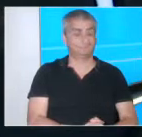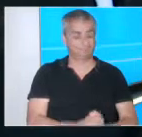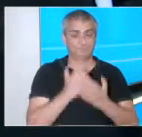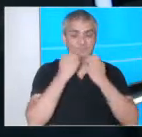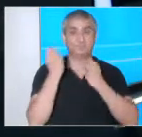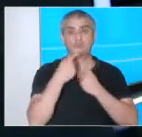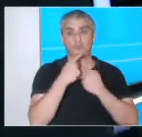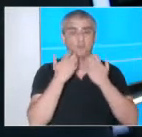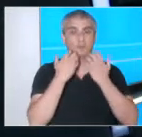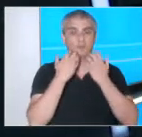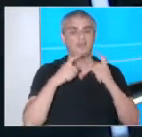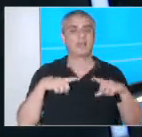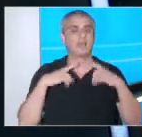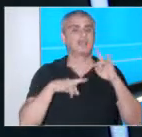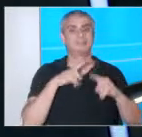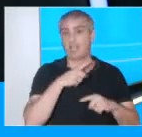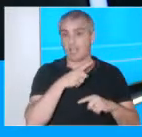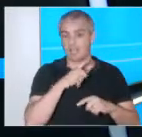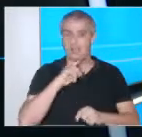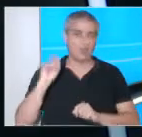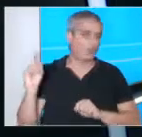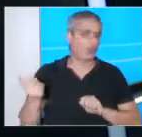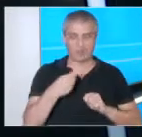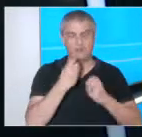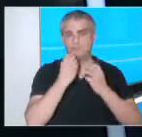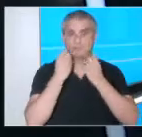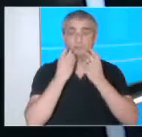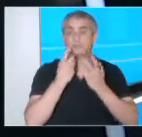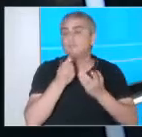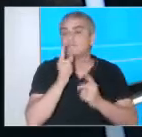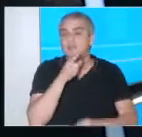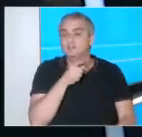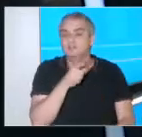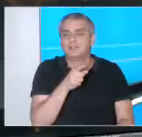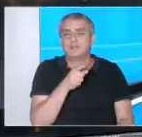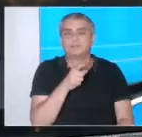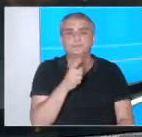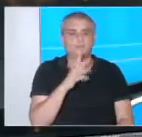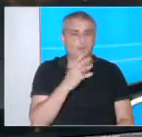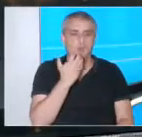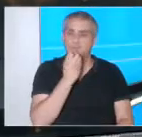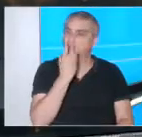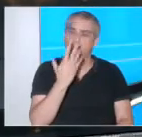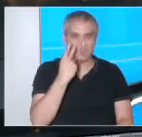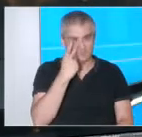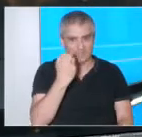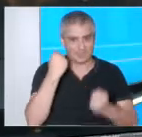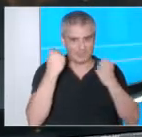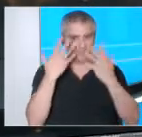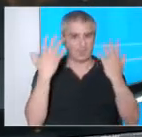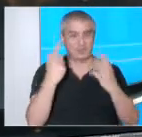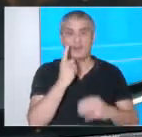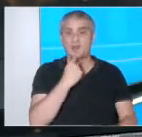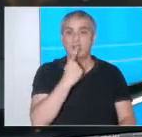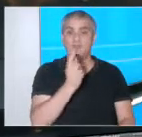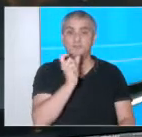פרשת השבוע, פרשת חיי שרה, תראה, כל הפרשות של ספר בראשית מופלאות, אבל זו... כל הפרשות מופלאות, בוא נראה אותך גיבור גדול מעז